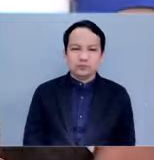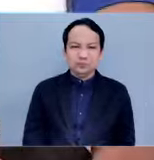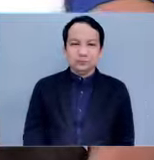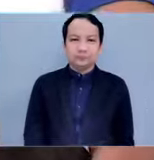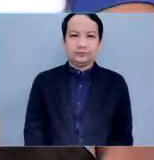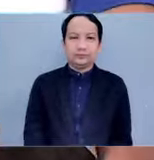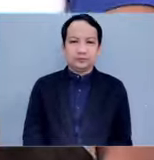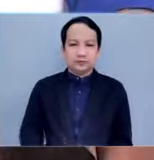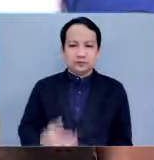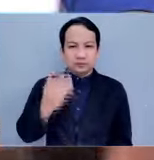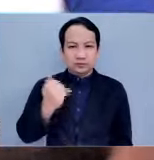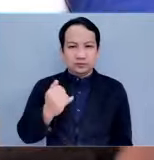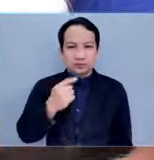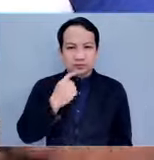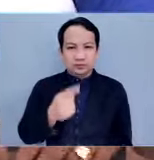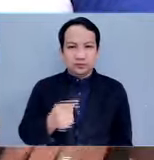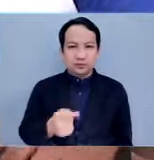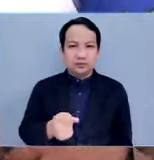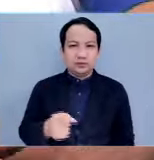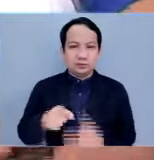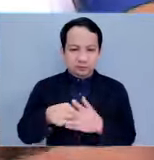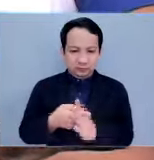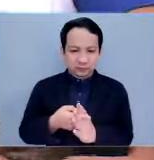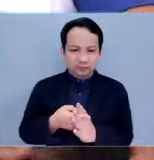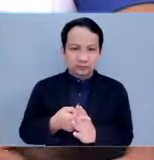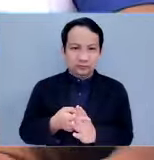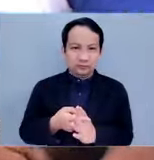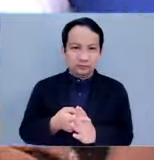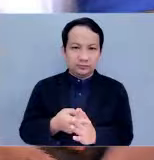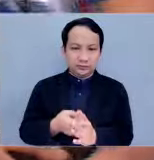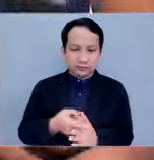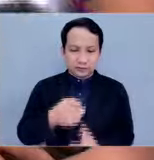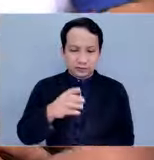sa catering ninyo? Nag-start po kasi yung catering namin.